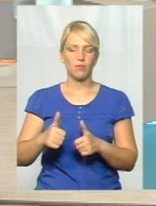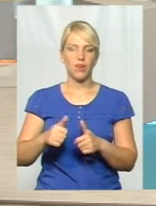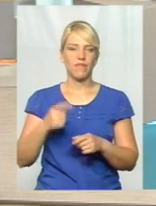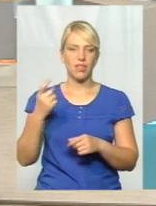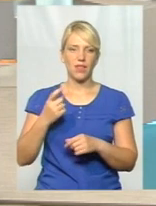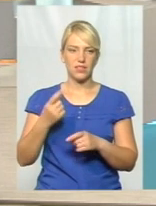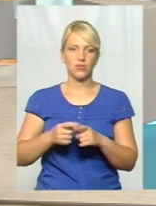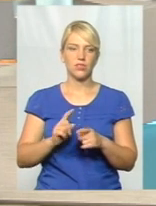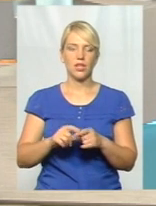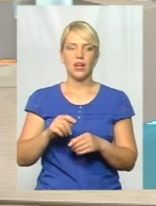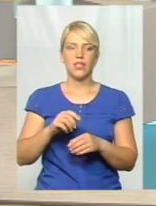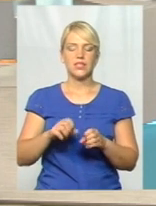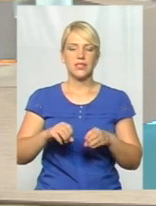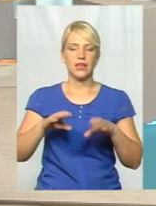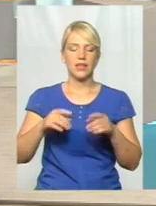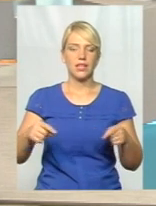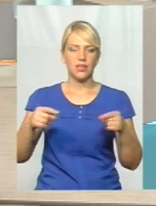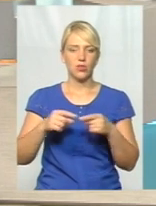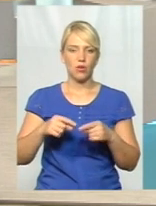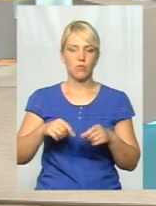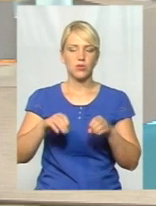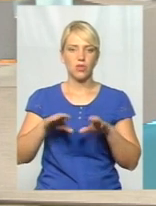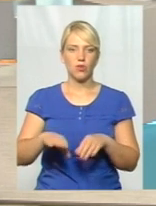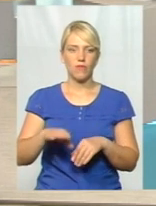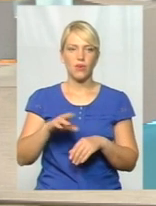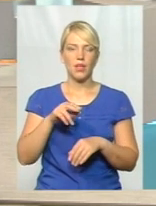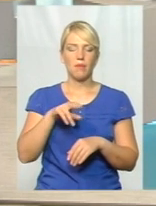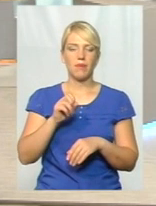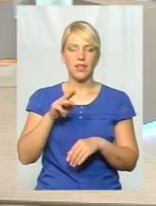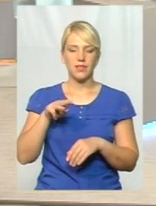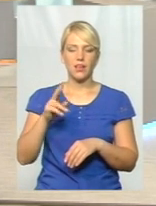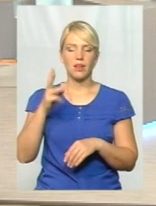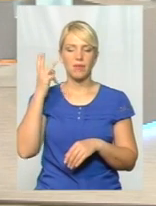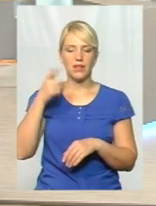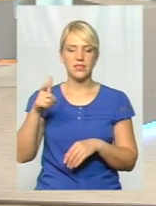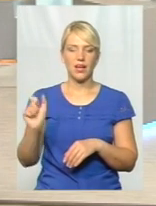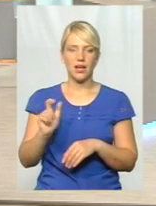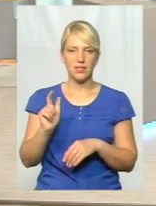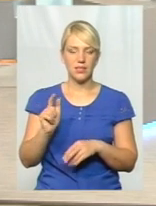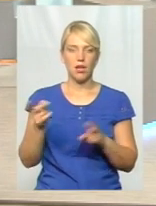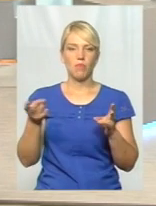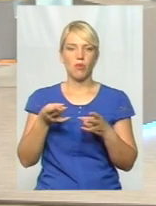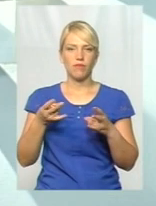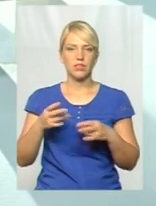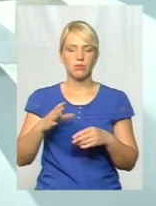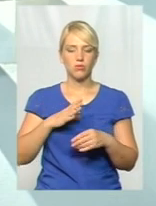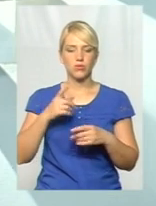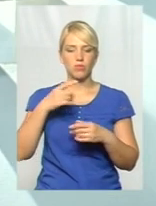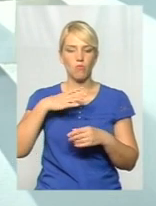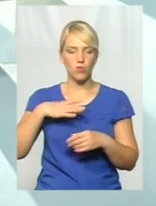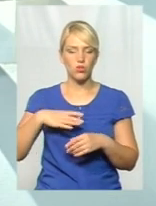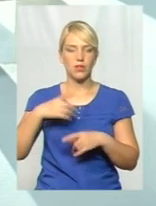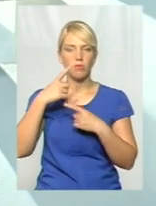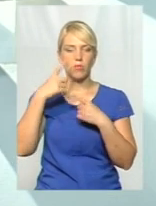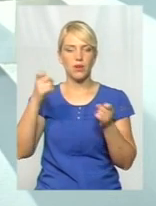тобто НКРЕКП, ПАТ «Хмельницькгаз» на виконання цієї постанови змушений був попередити всіх